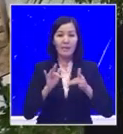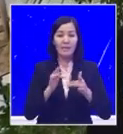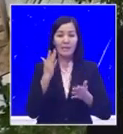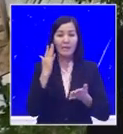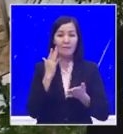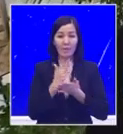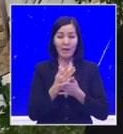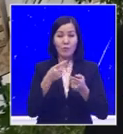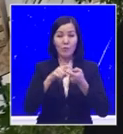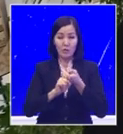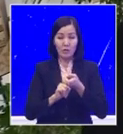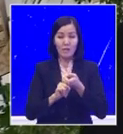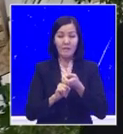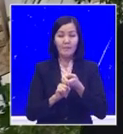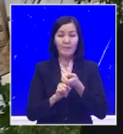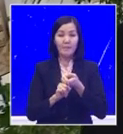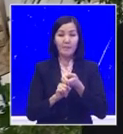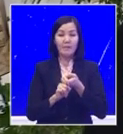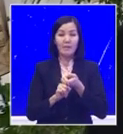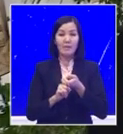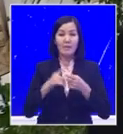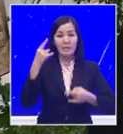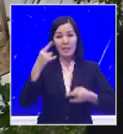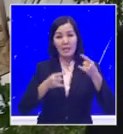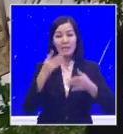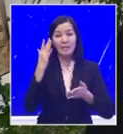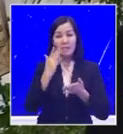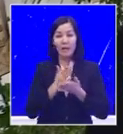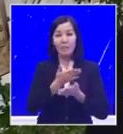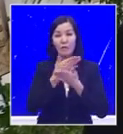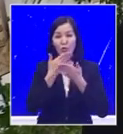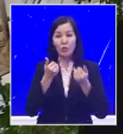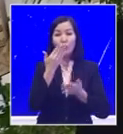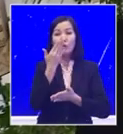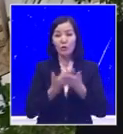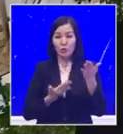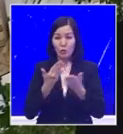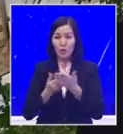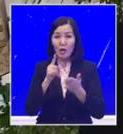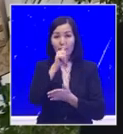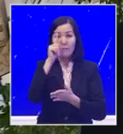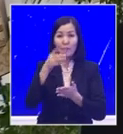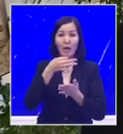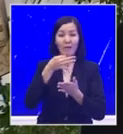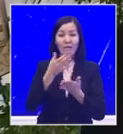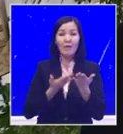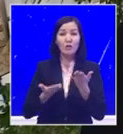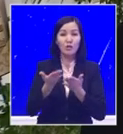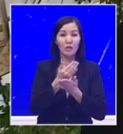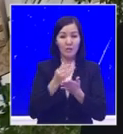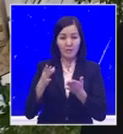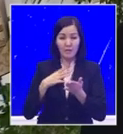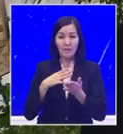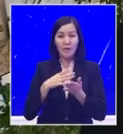желісі қосылған ба, теледидарлары бар ма, соны анықтап болдық уже. Біз мектепте 100%